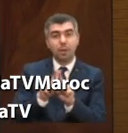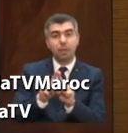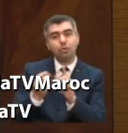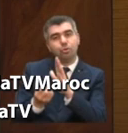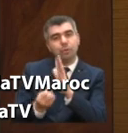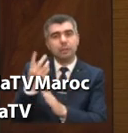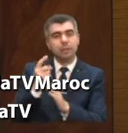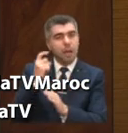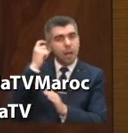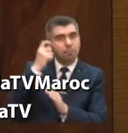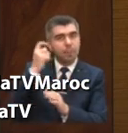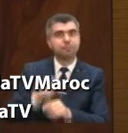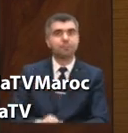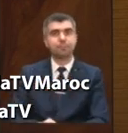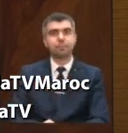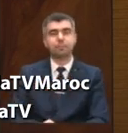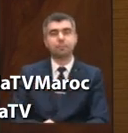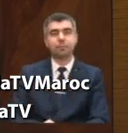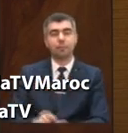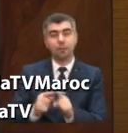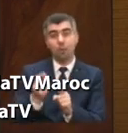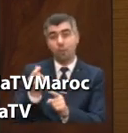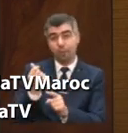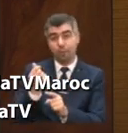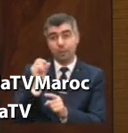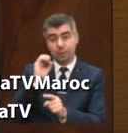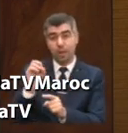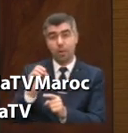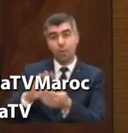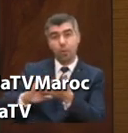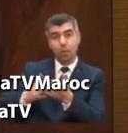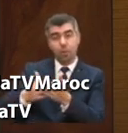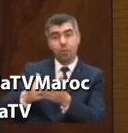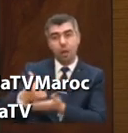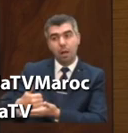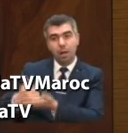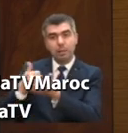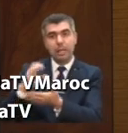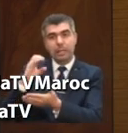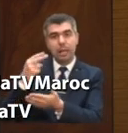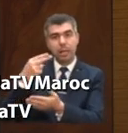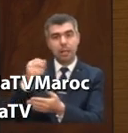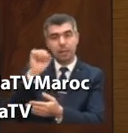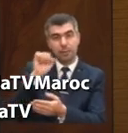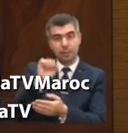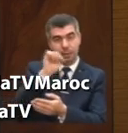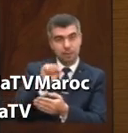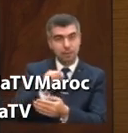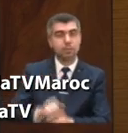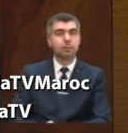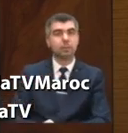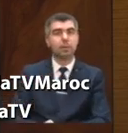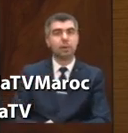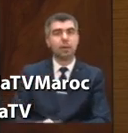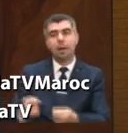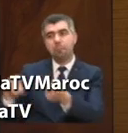أخرى مغايرة. شنو هي أن هذا الدعم الجزافي اليوم اللي كيتعطى للمنخرطين في الصندوق الوطني للضمان الاجتماعي ما عندوش علاقة